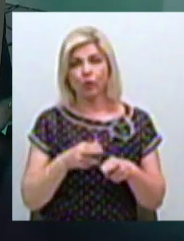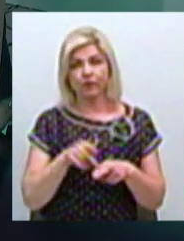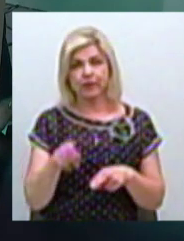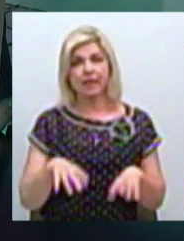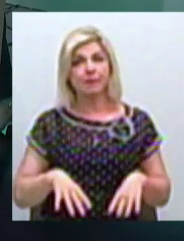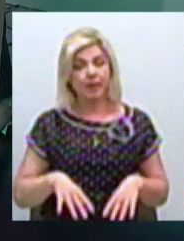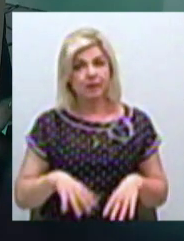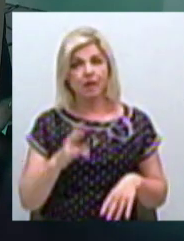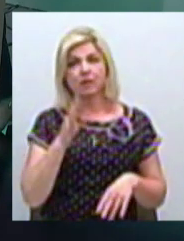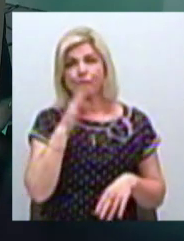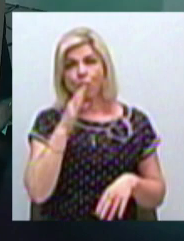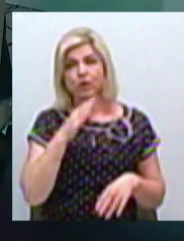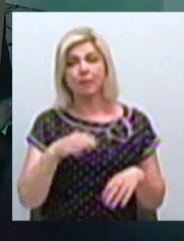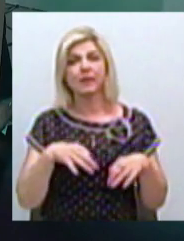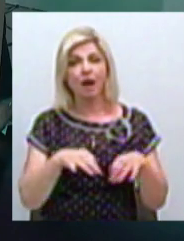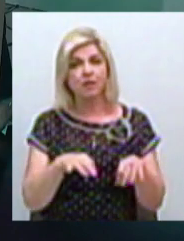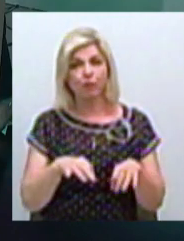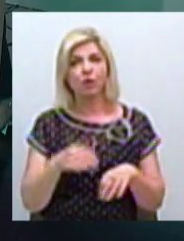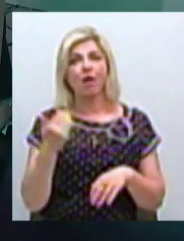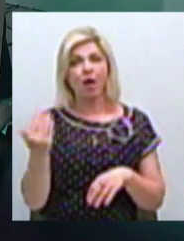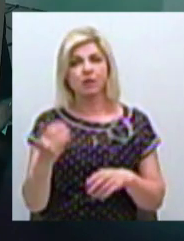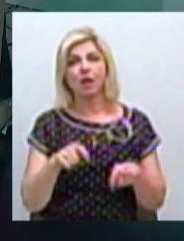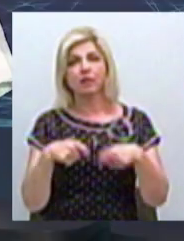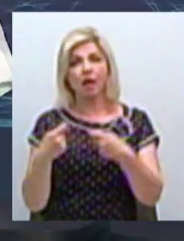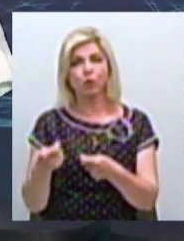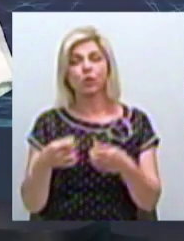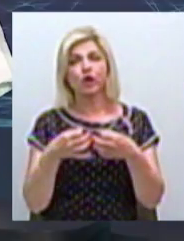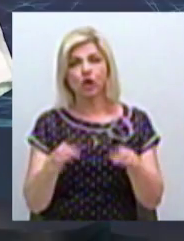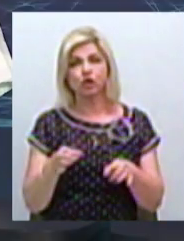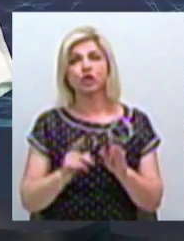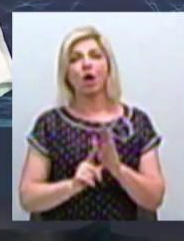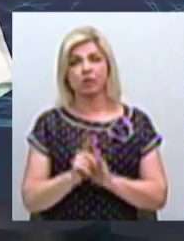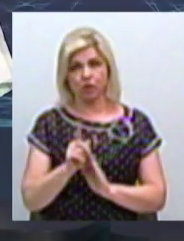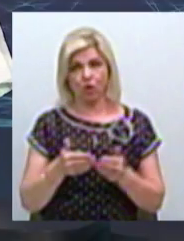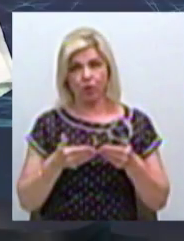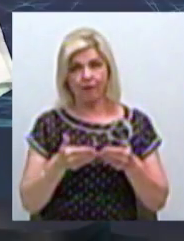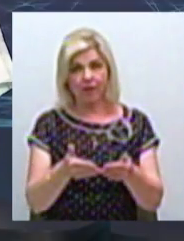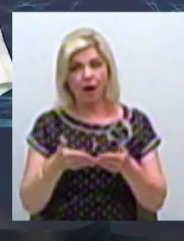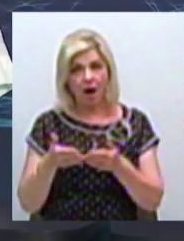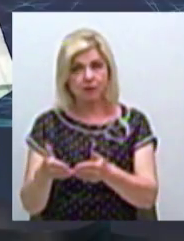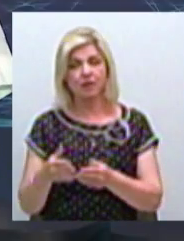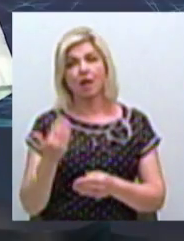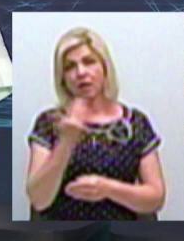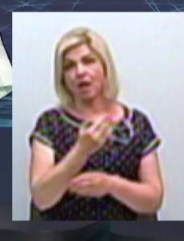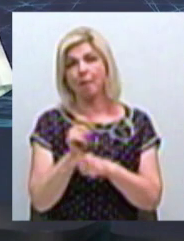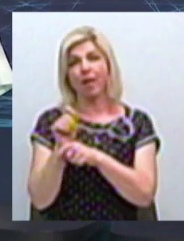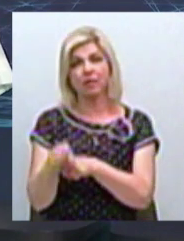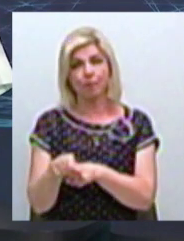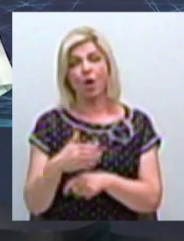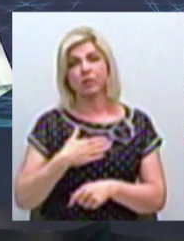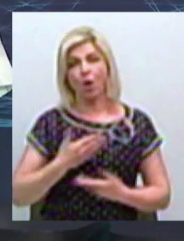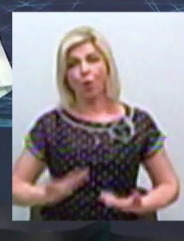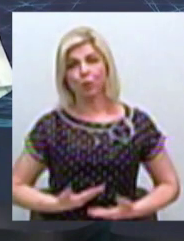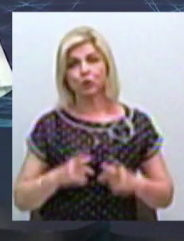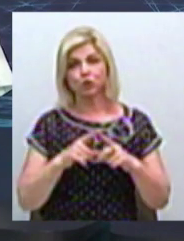інспекція на водному транспорті. Вони дають розрішення на відкриття навігації для кожної бази, тому їх повноваження. Наші комунальні школи